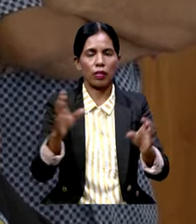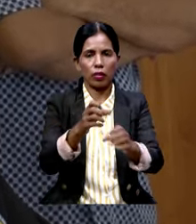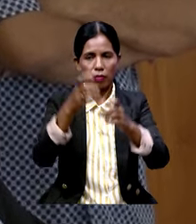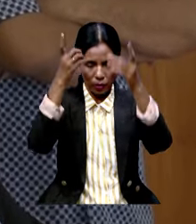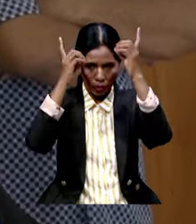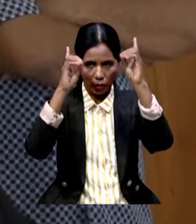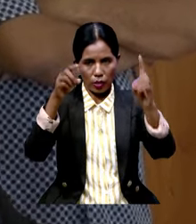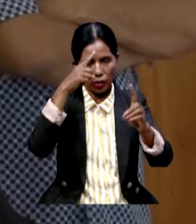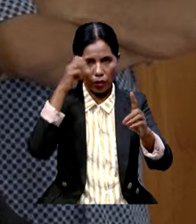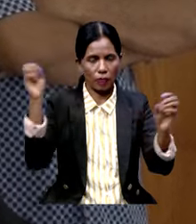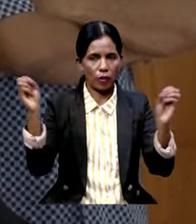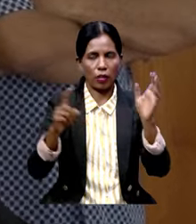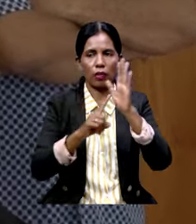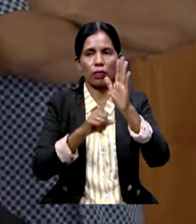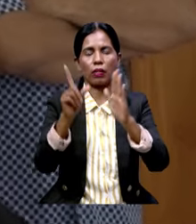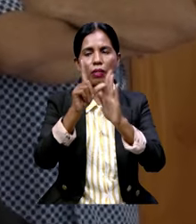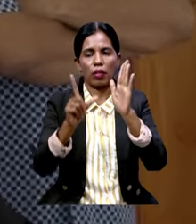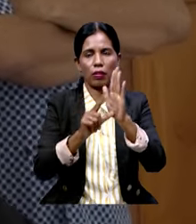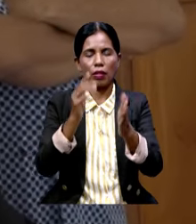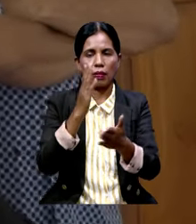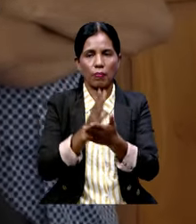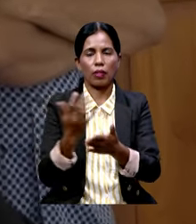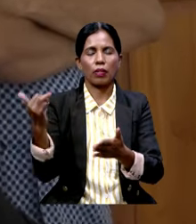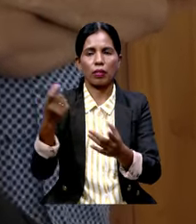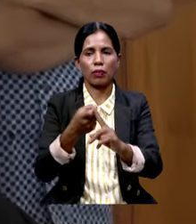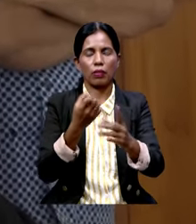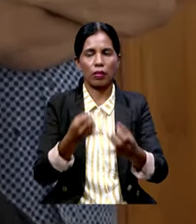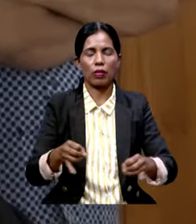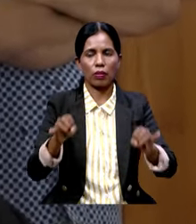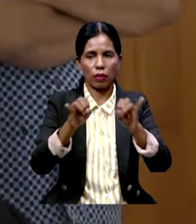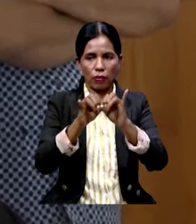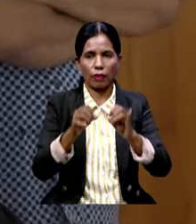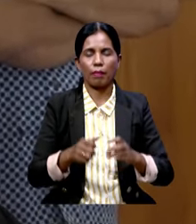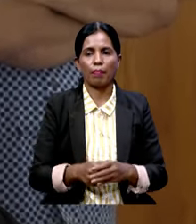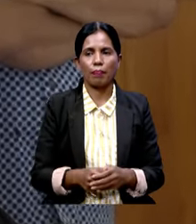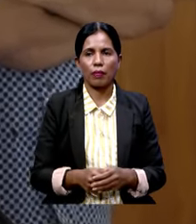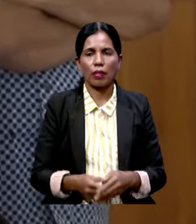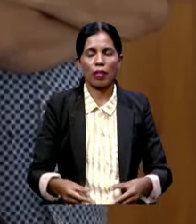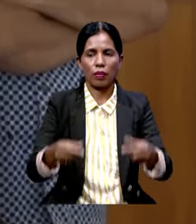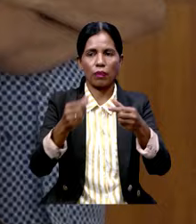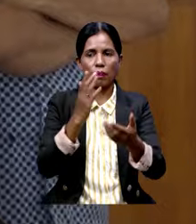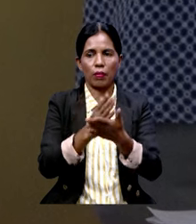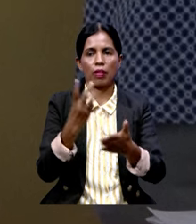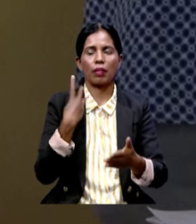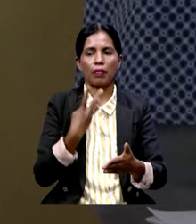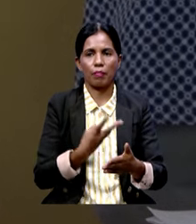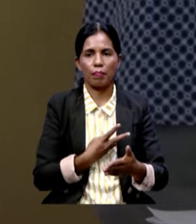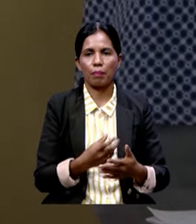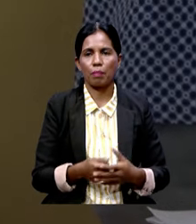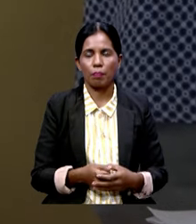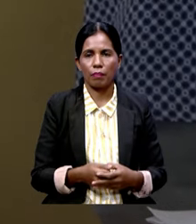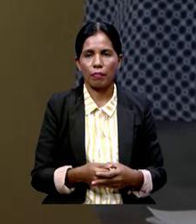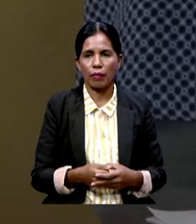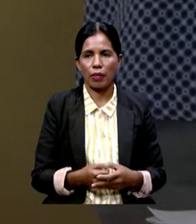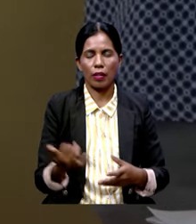né? Tambala iha base legal, foti ha para sira o instituto público refere. O para ami. Para kami.